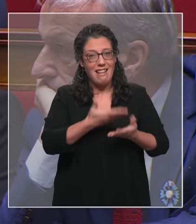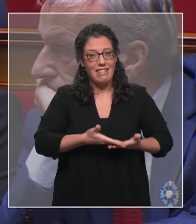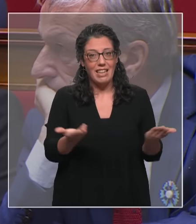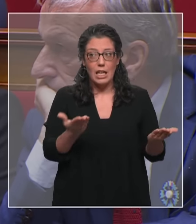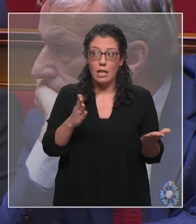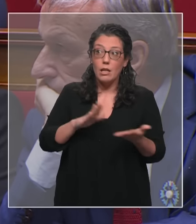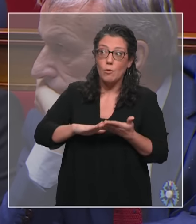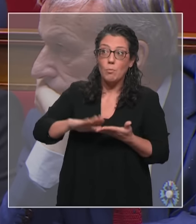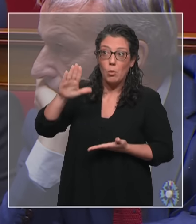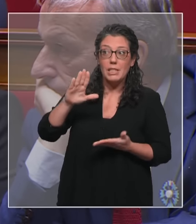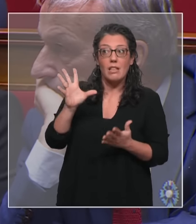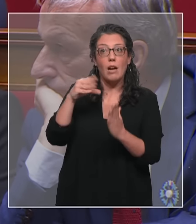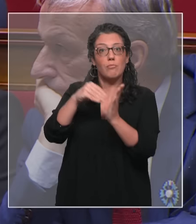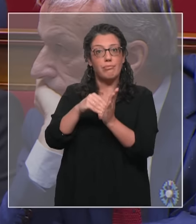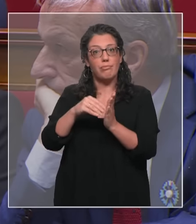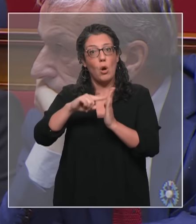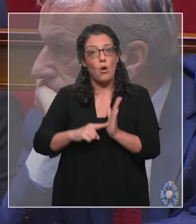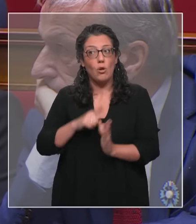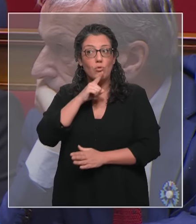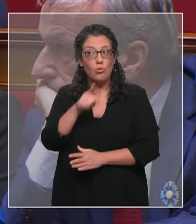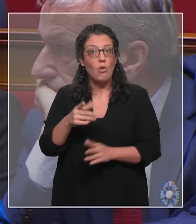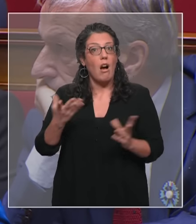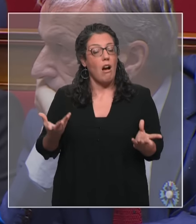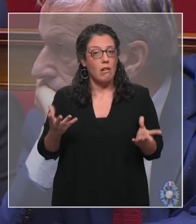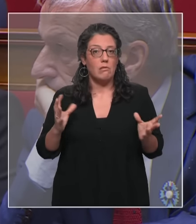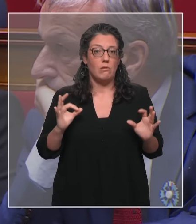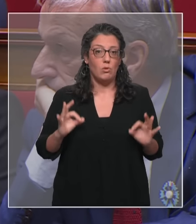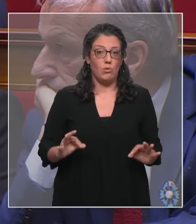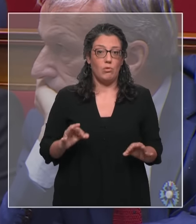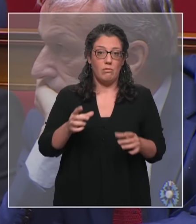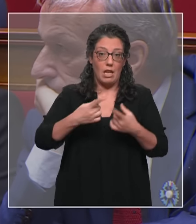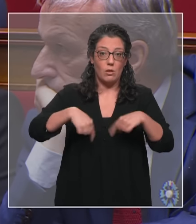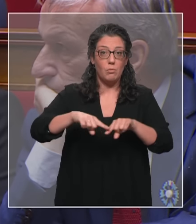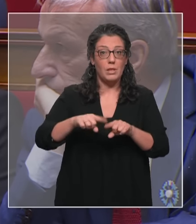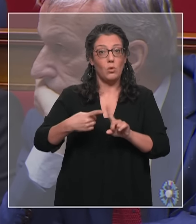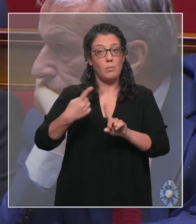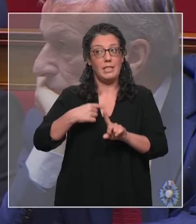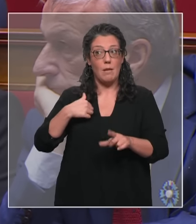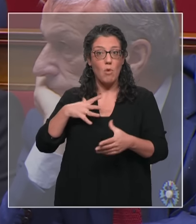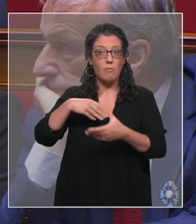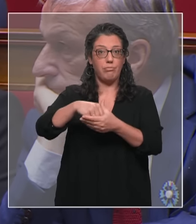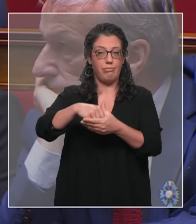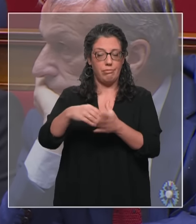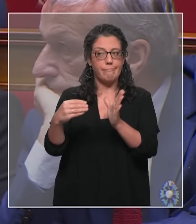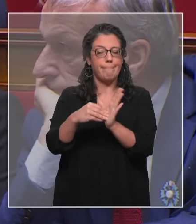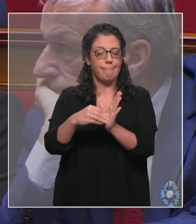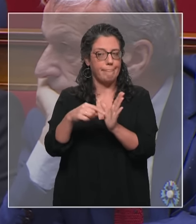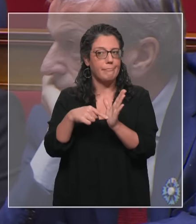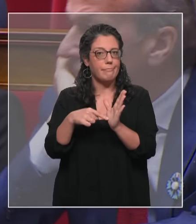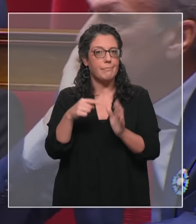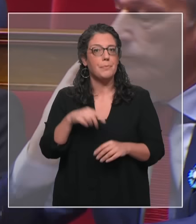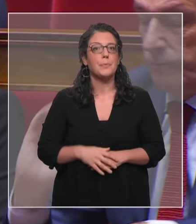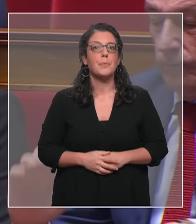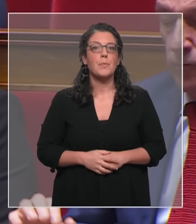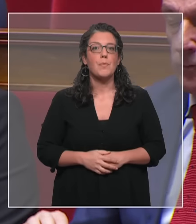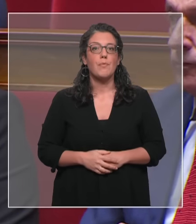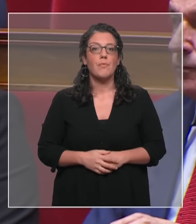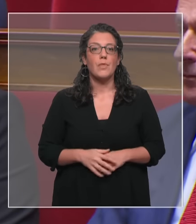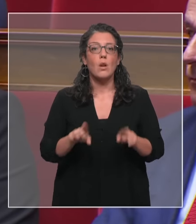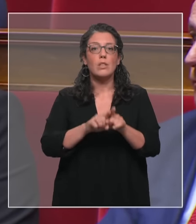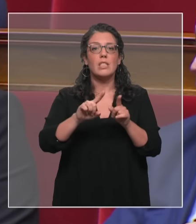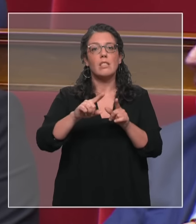promises est à l'ordre du jour et nous allons installer demain la commission spéciale dont je fais partie. Nous avons donné un cap à la